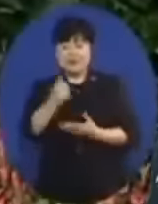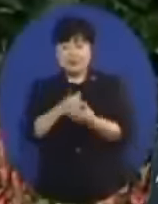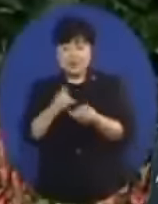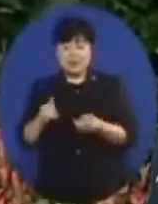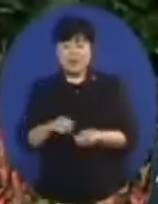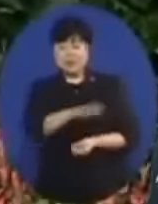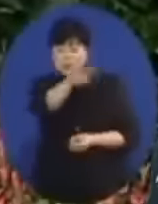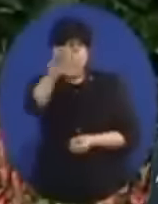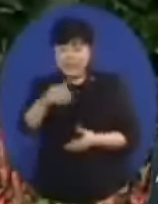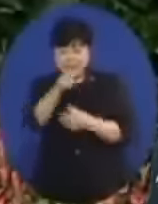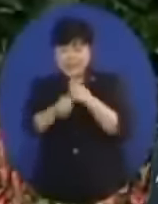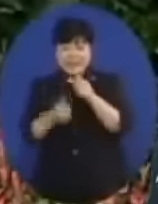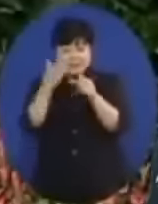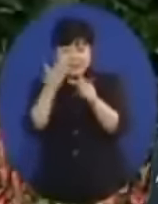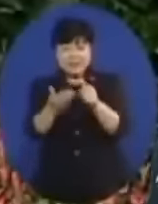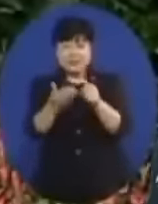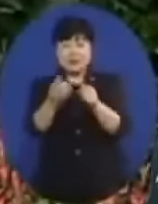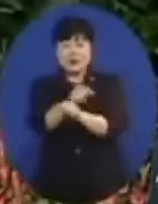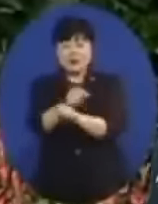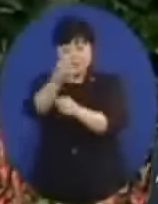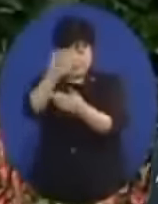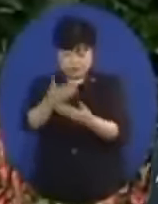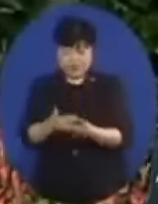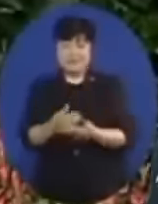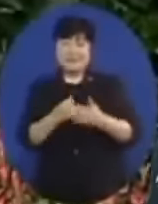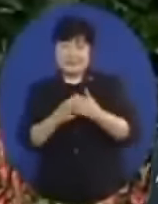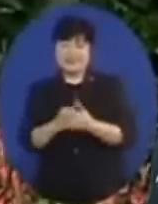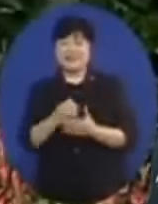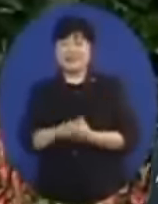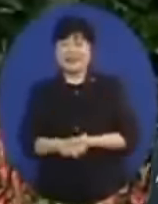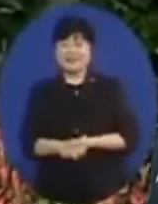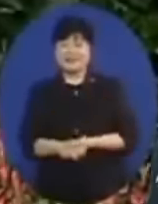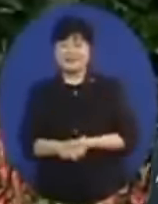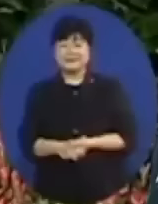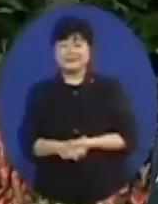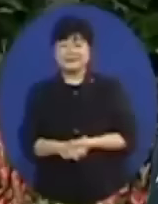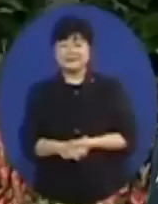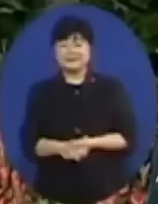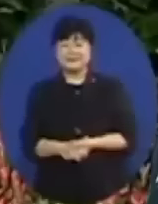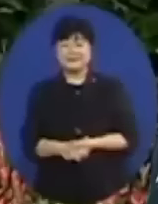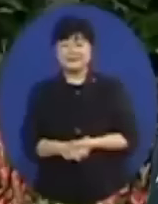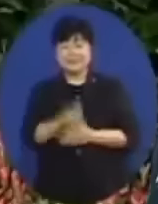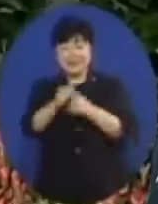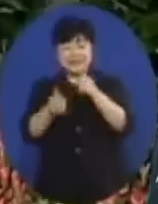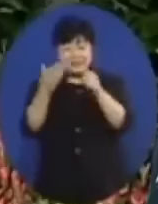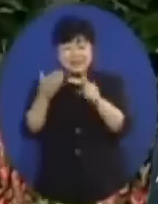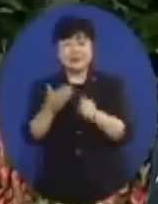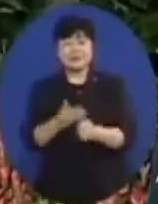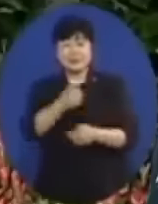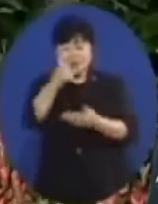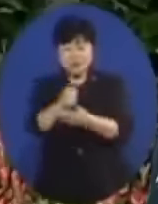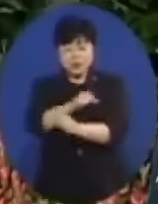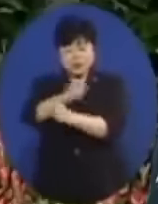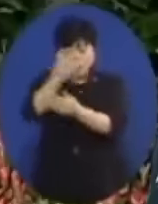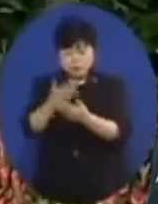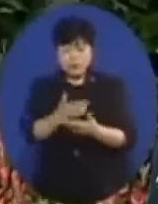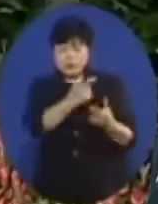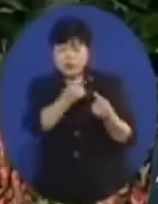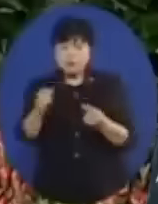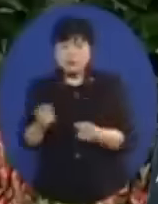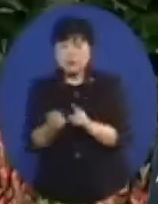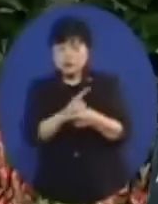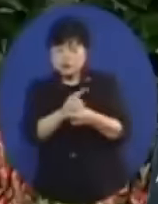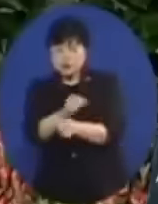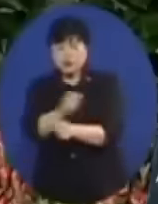된 우리를 하나님께서 용서해 주셨기 때문인 것입니다. 하나님께서 우리 죄를 용서해 주신 것처럼 우리도